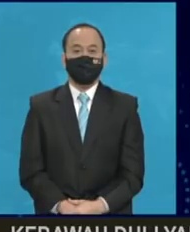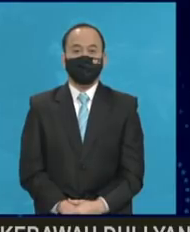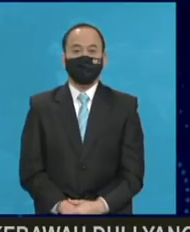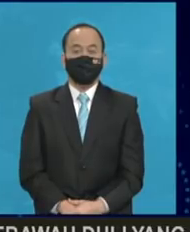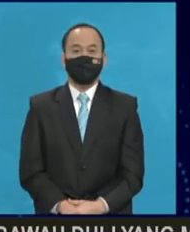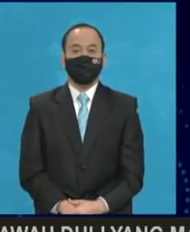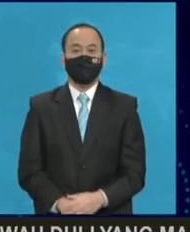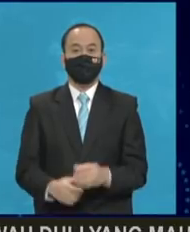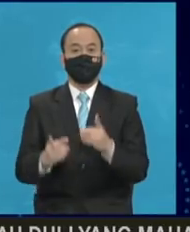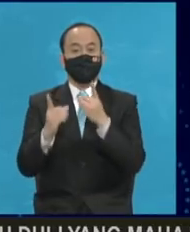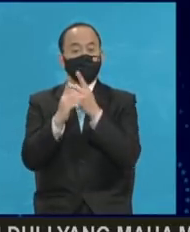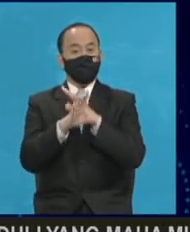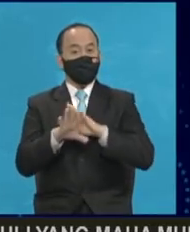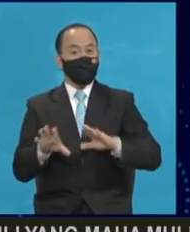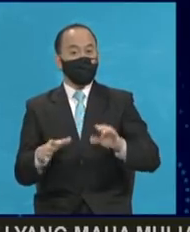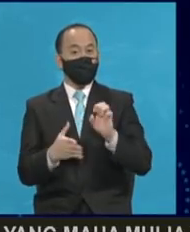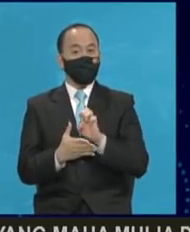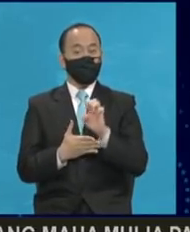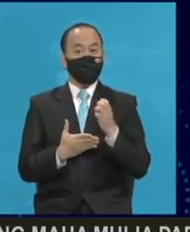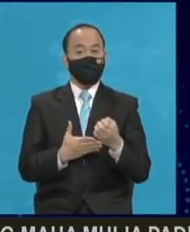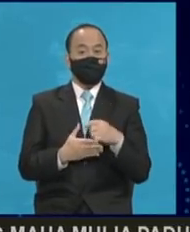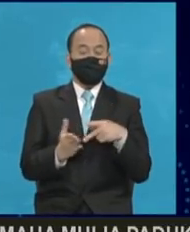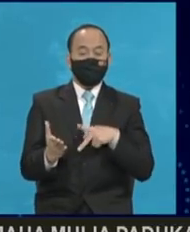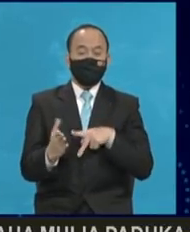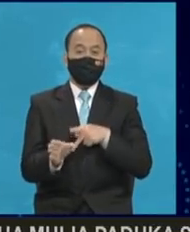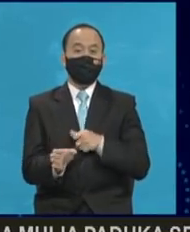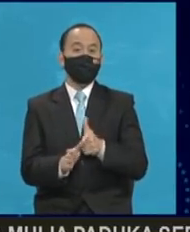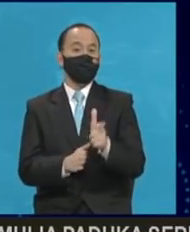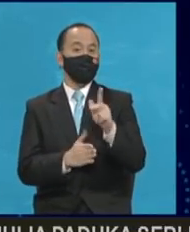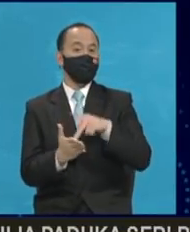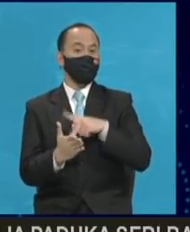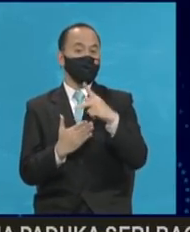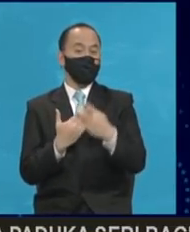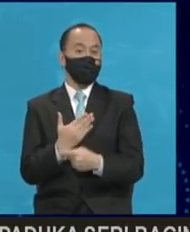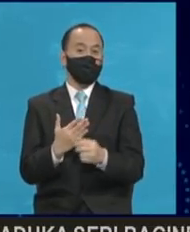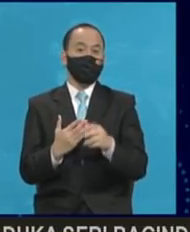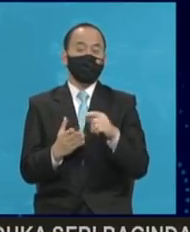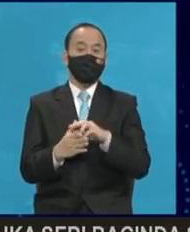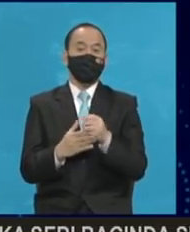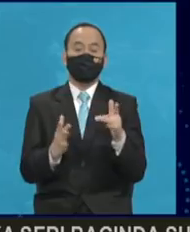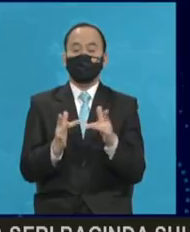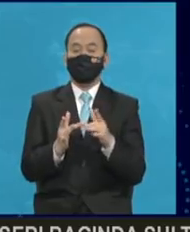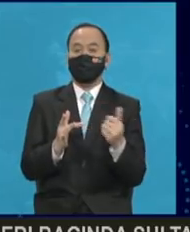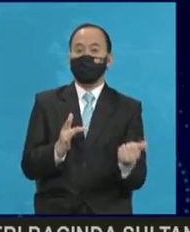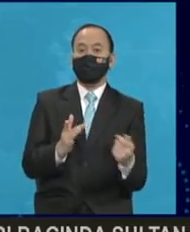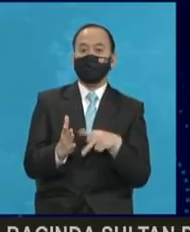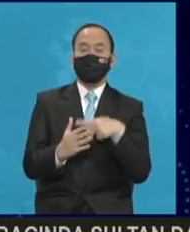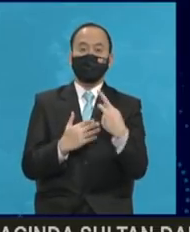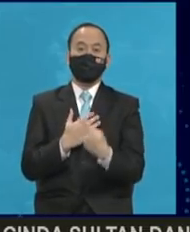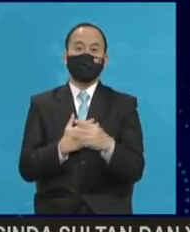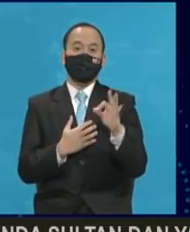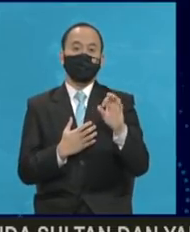Hai Darussalam interprise dah melancarkan program excel ring pusingan Kelapan secara Maya bersama program